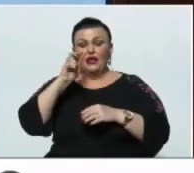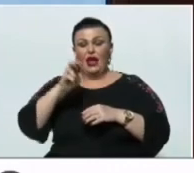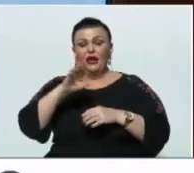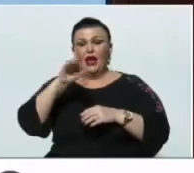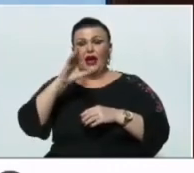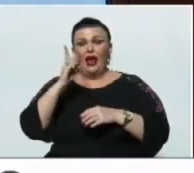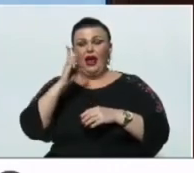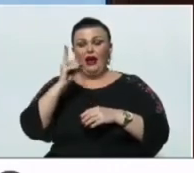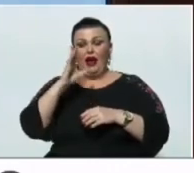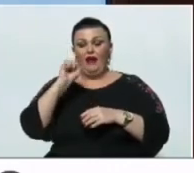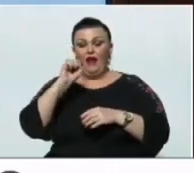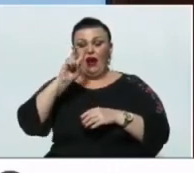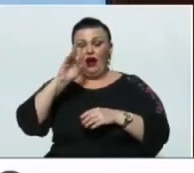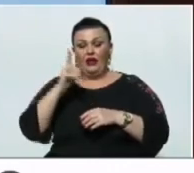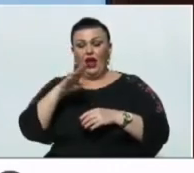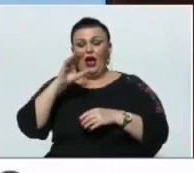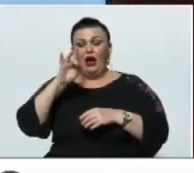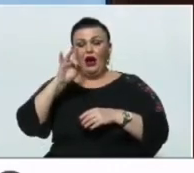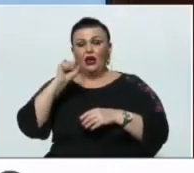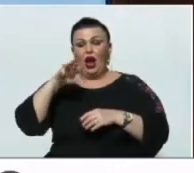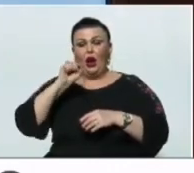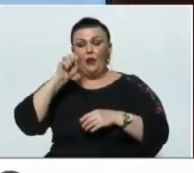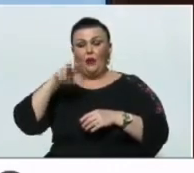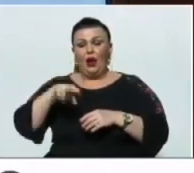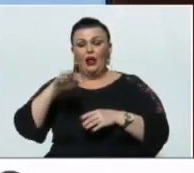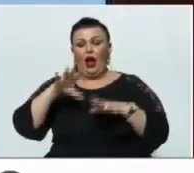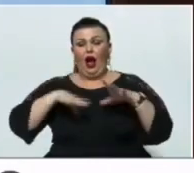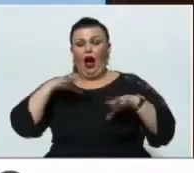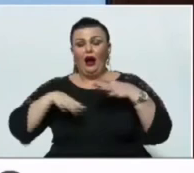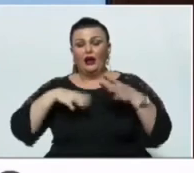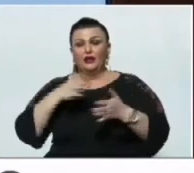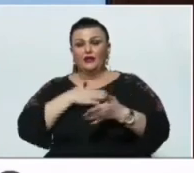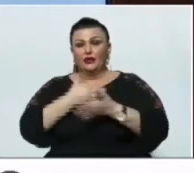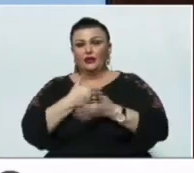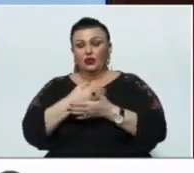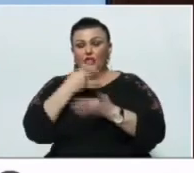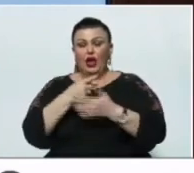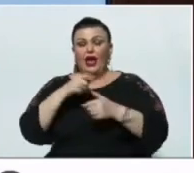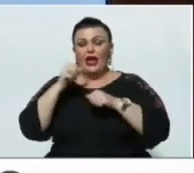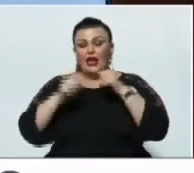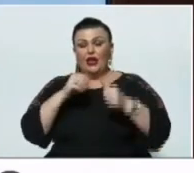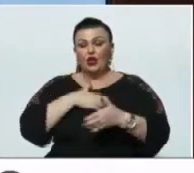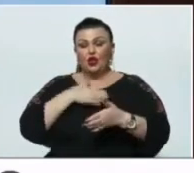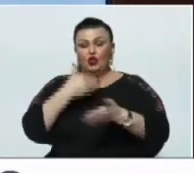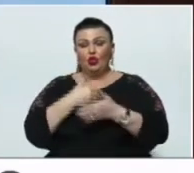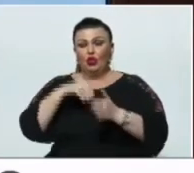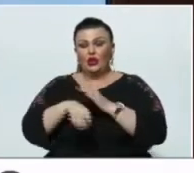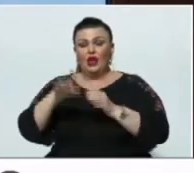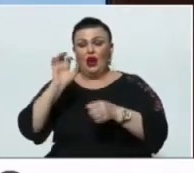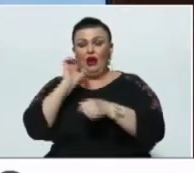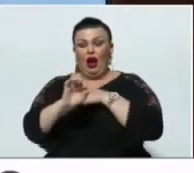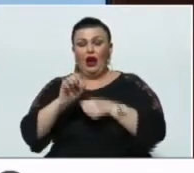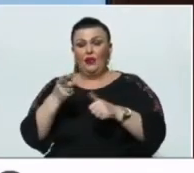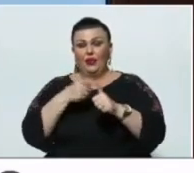və Ramal Məmmədov həm müharibə dövründə, həm də pandemiya dövründə aktiv fəaliyyət göstərdiklərinə görə ilin könüllüsü nominasiyası üzrə qalib elan